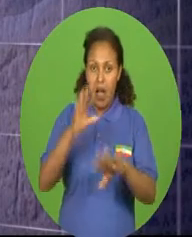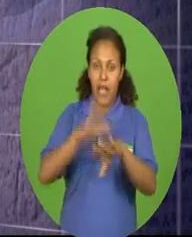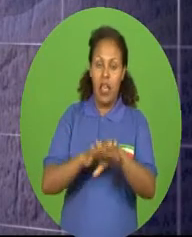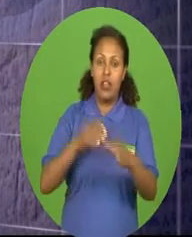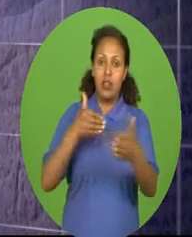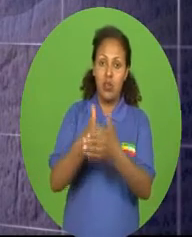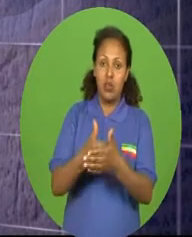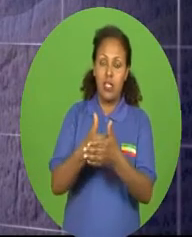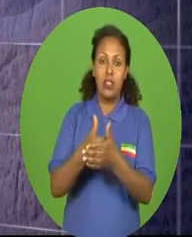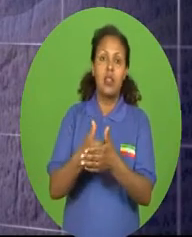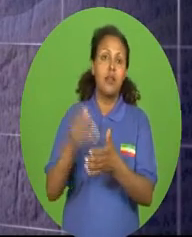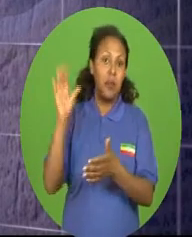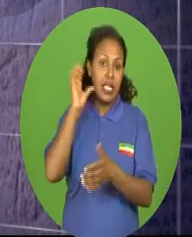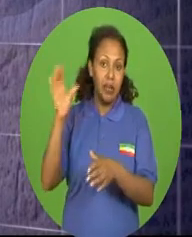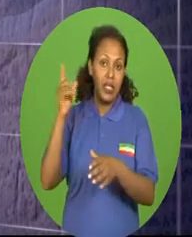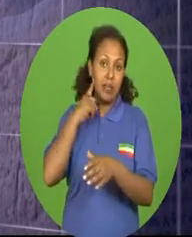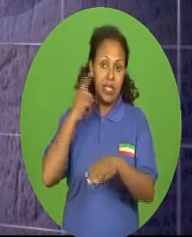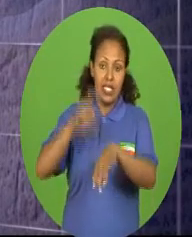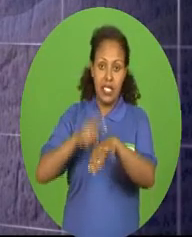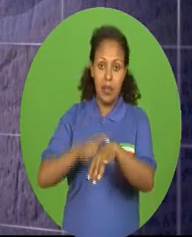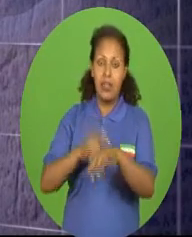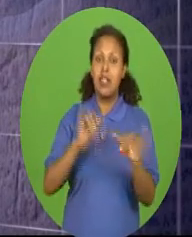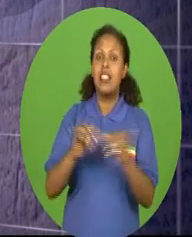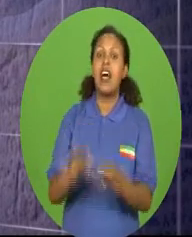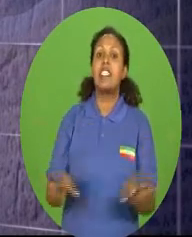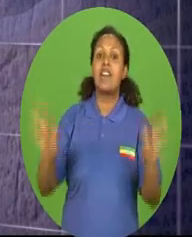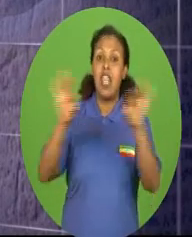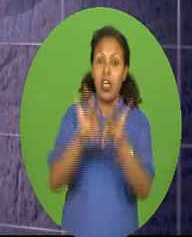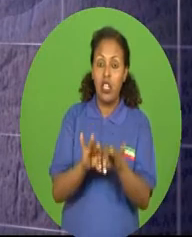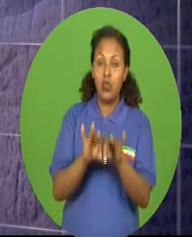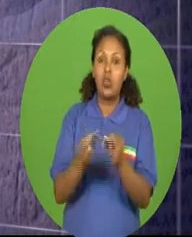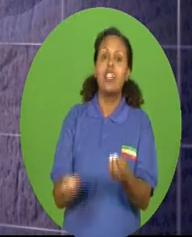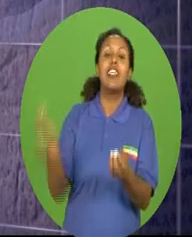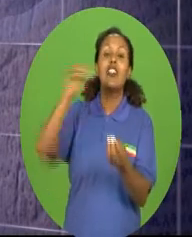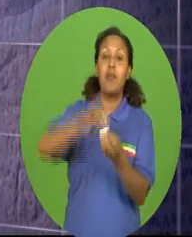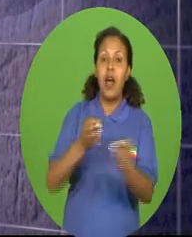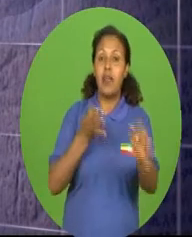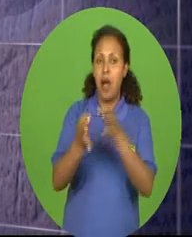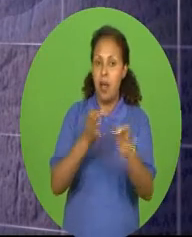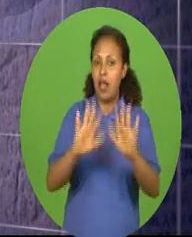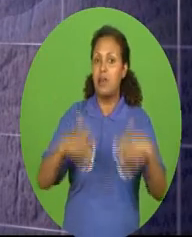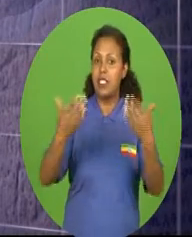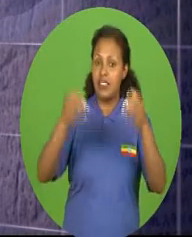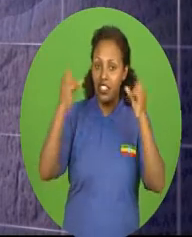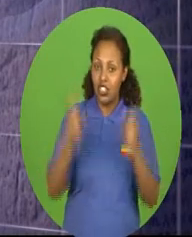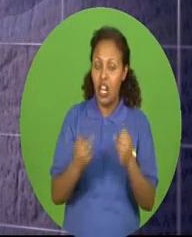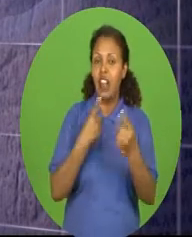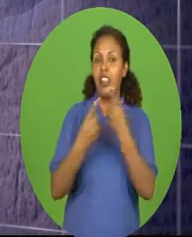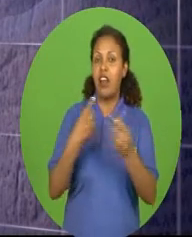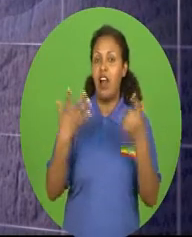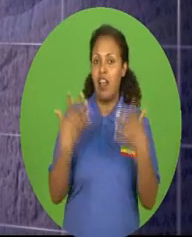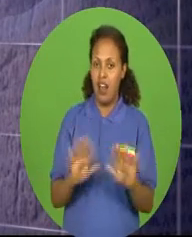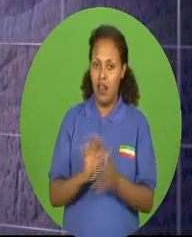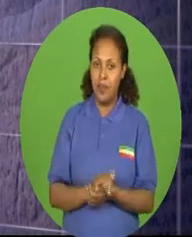ላይ የደረሱበት ስምምነት በሚደመጥበት ጊዜም እንዳስፈላጊነቱ ተጨማሪ ማብራሪያ መስጠት